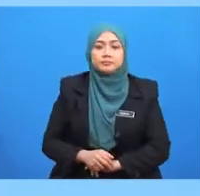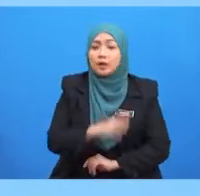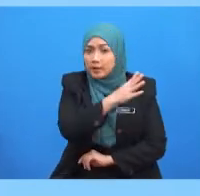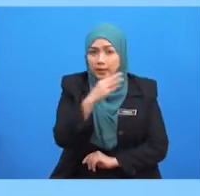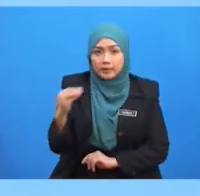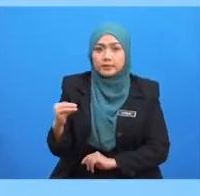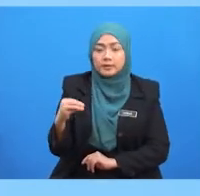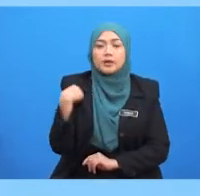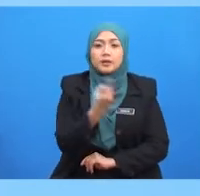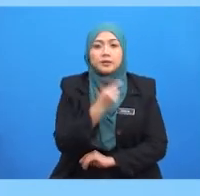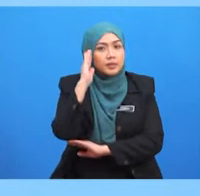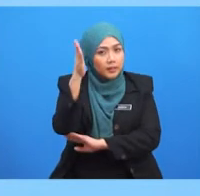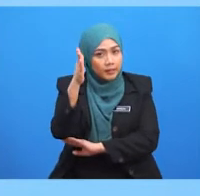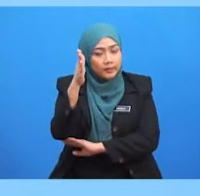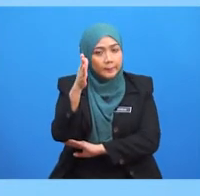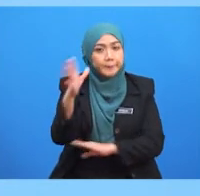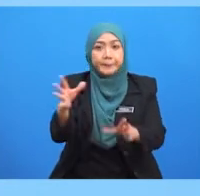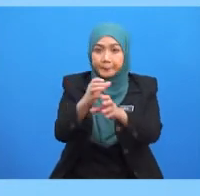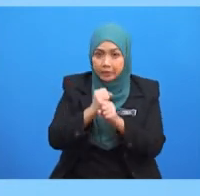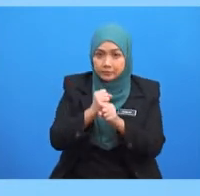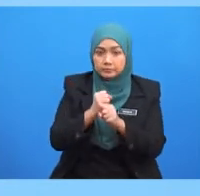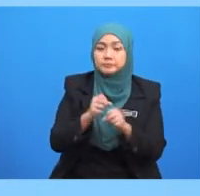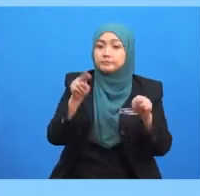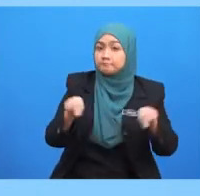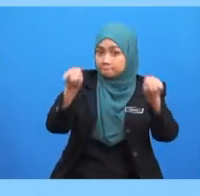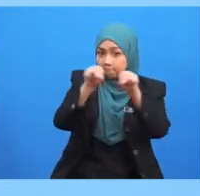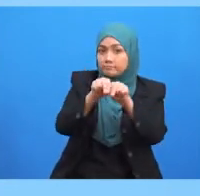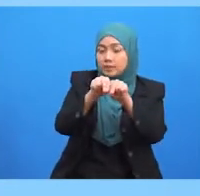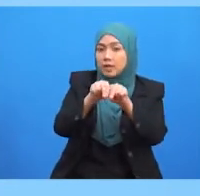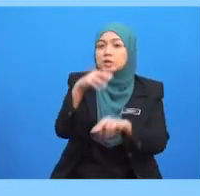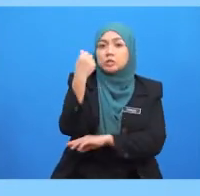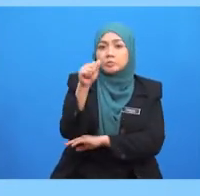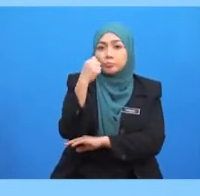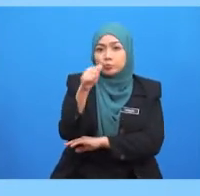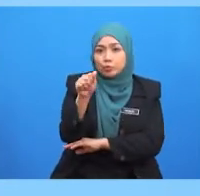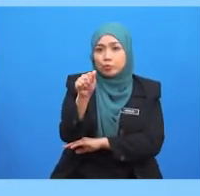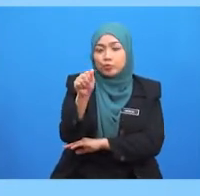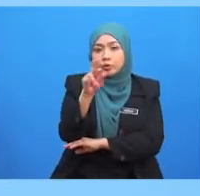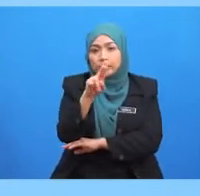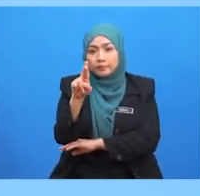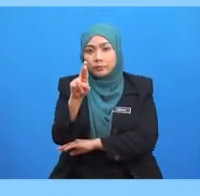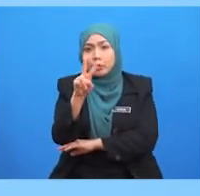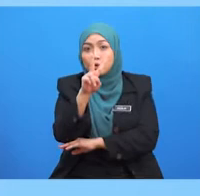dan kita akan memperolehi nilai Rp10.000